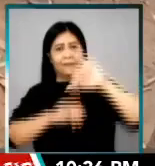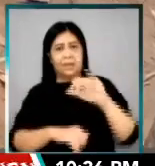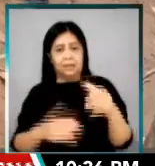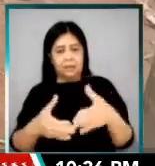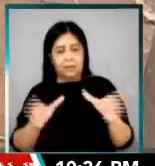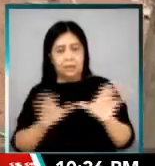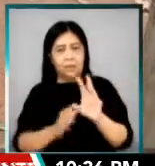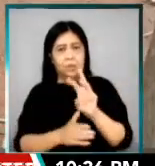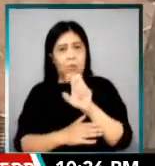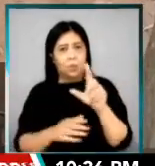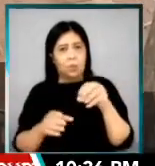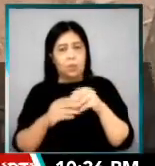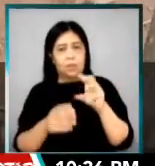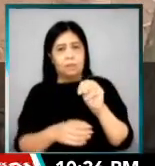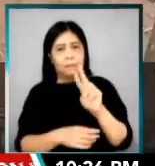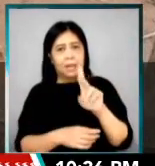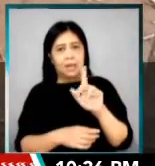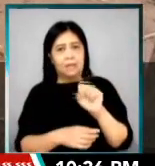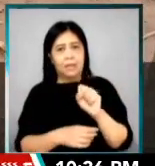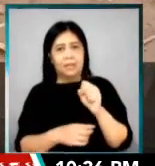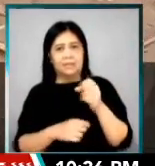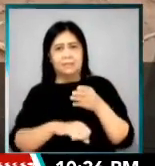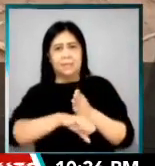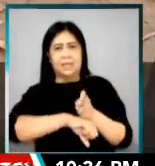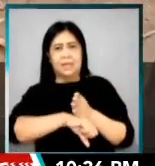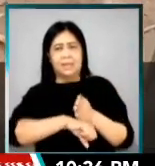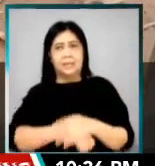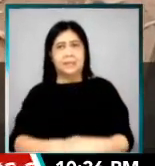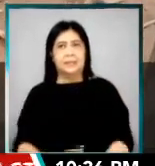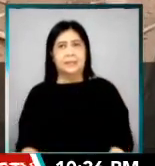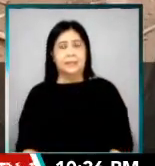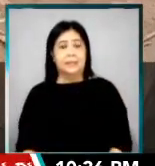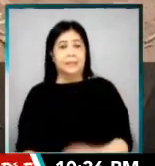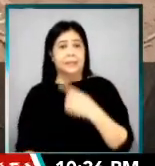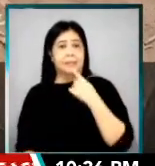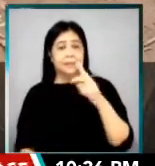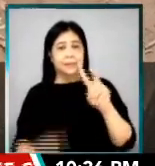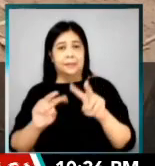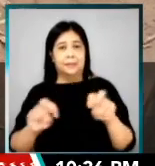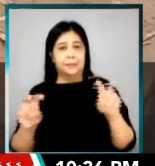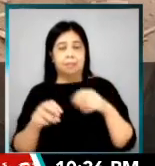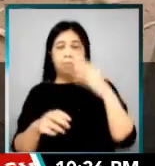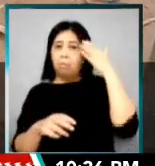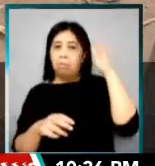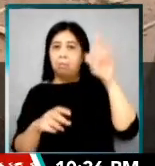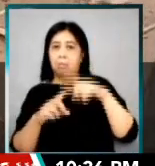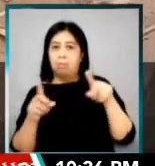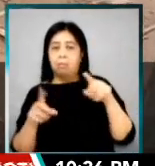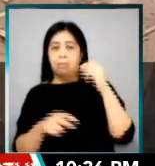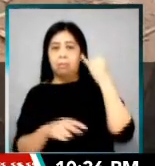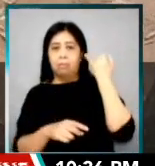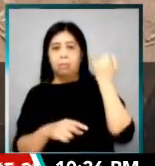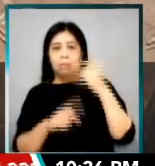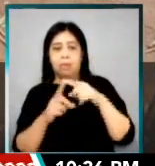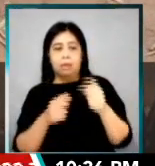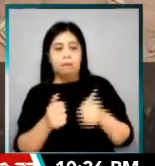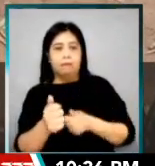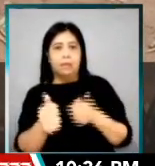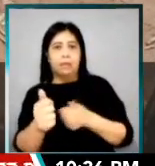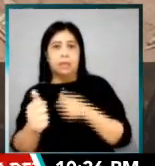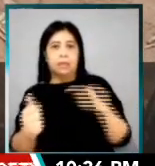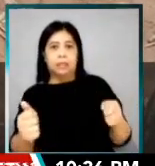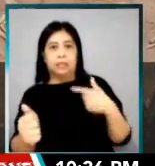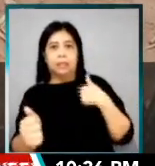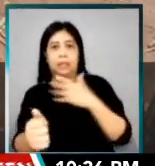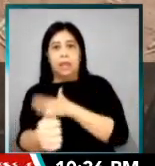Bataan. 1, 2, 3! Ayon sa investigasyon, lingid sa kalaman ni John Ray, sinundan pala siya ng kanyang anak papunta